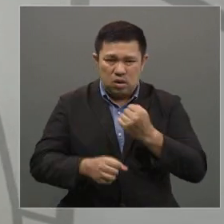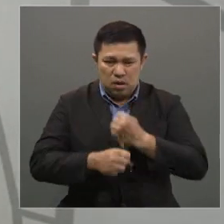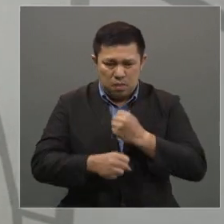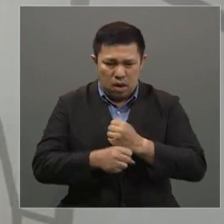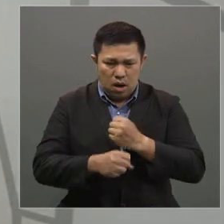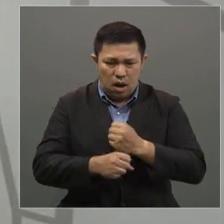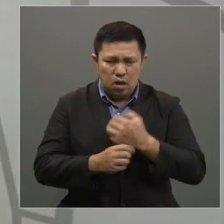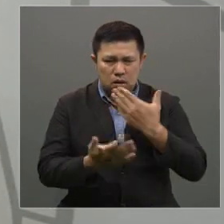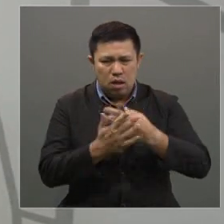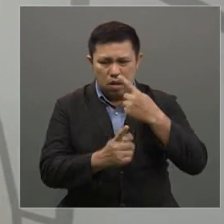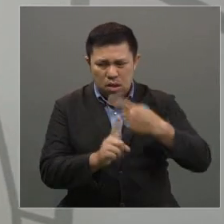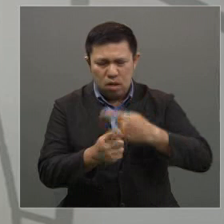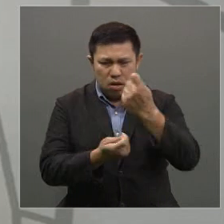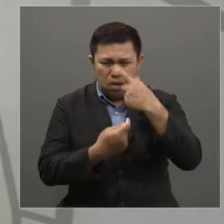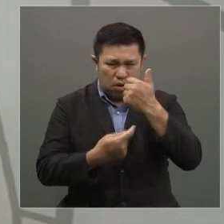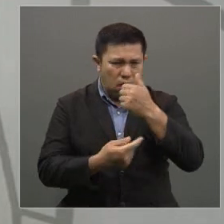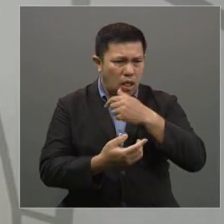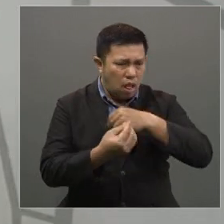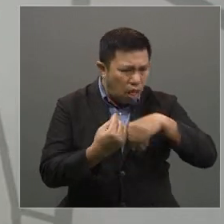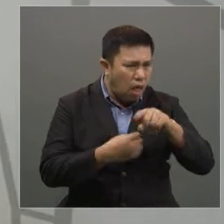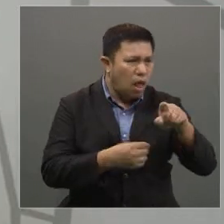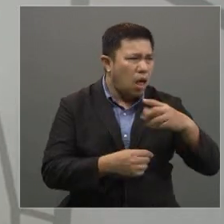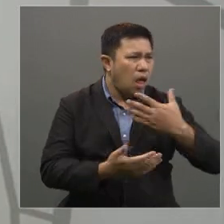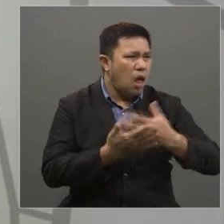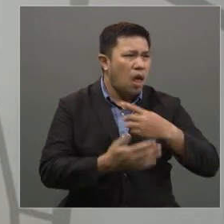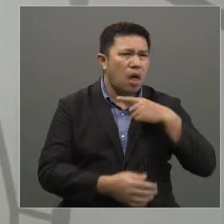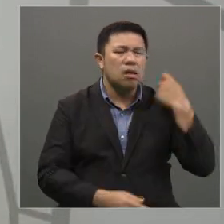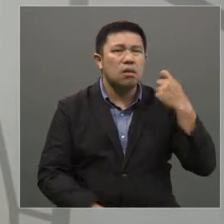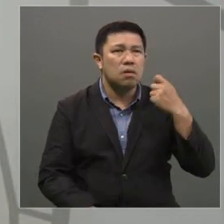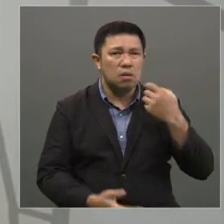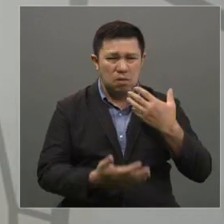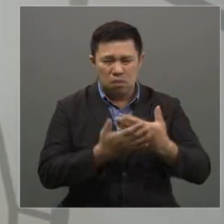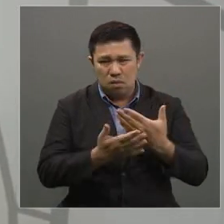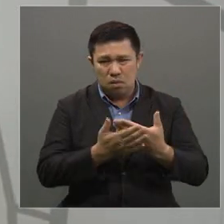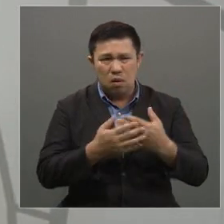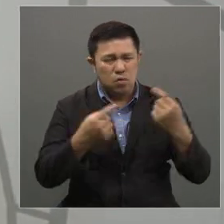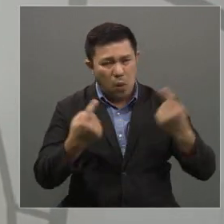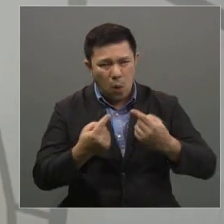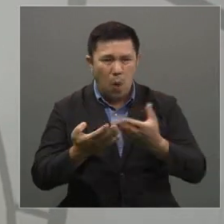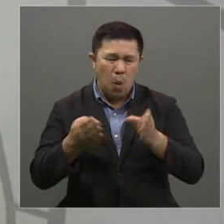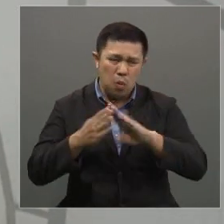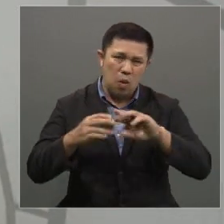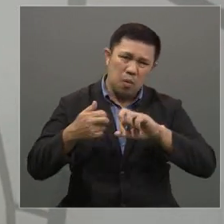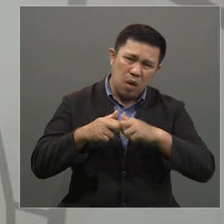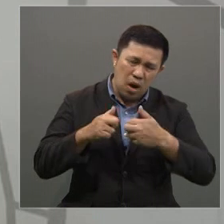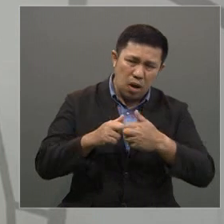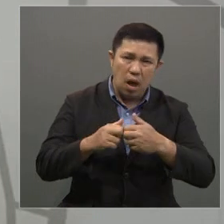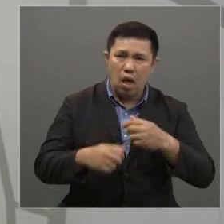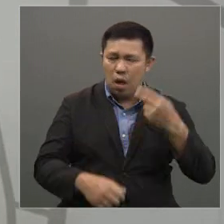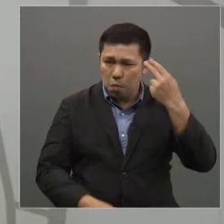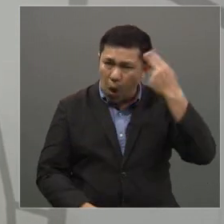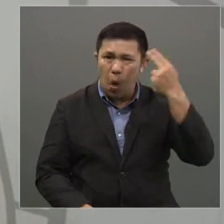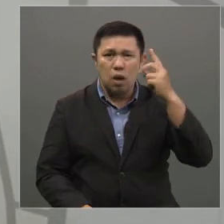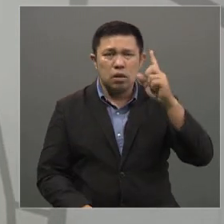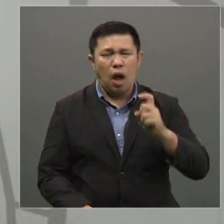สุจริตอะค่ะต้องมาหลงกลอะไรพวกนี้แล้วต้องสูญเงินต้องแบบทะเลาะกับครอบครัวหรือไม่ก็ถึงขั้นฆ่าตัวตายอ